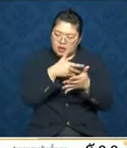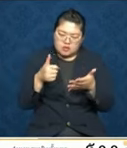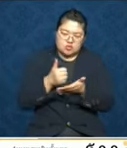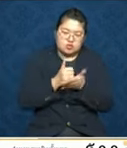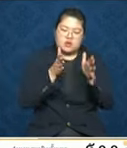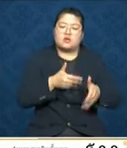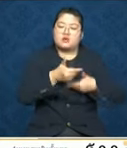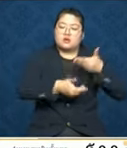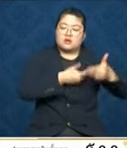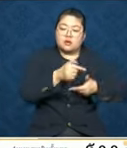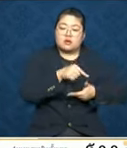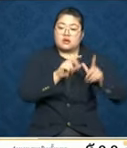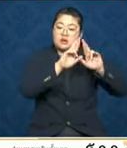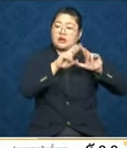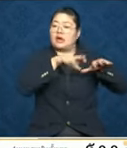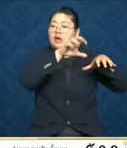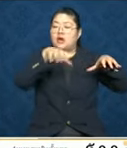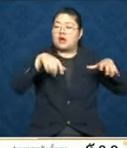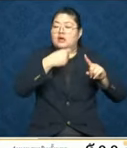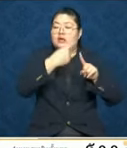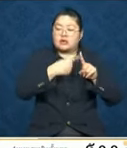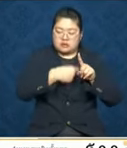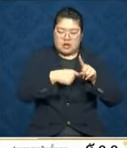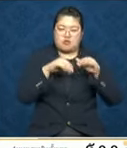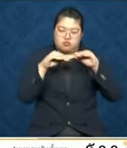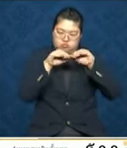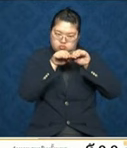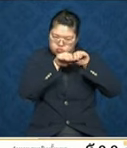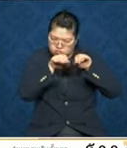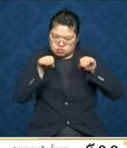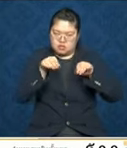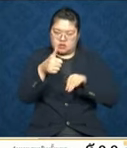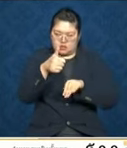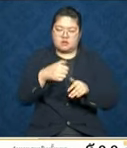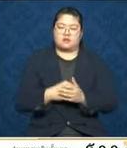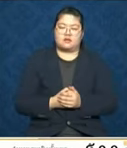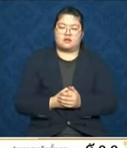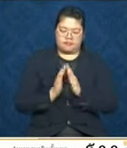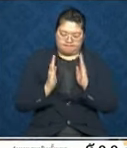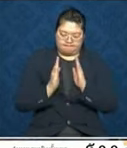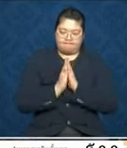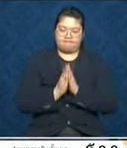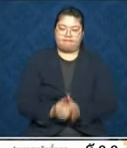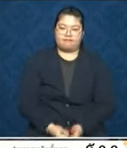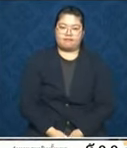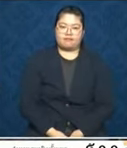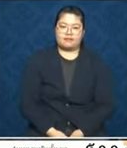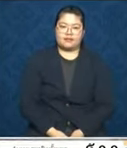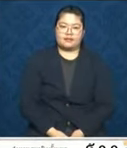านค้าแถวนั้นให้มีการเก็บค่าเช่าที่อย่างเป็นธรรมโดยเร่งด่วนค่ะขอบคุณค่ะ